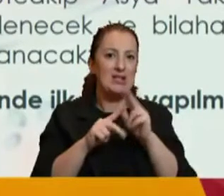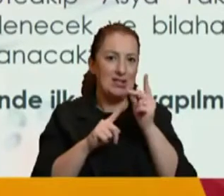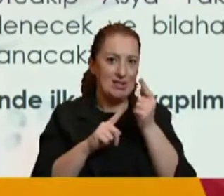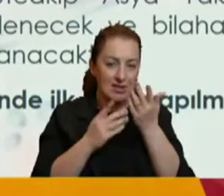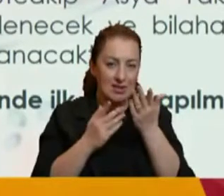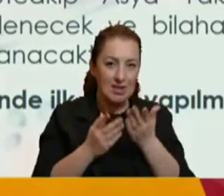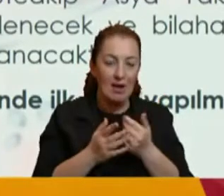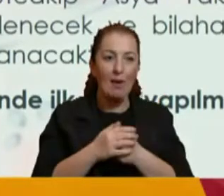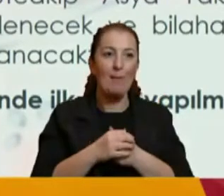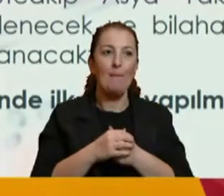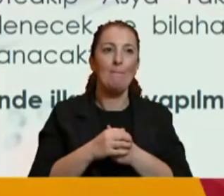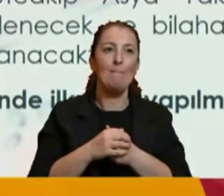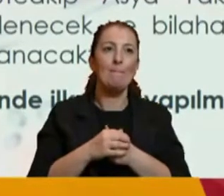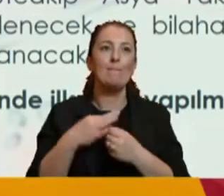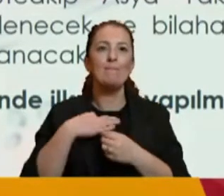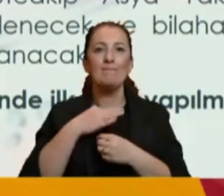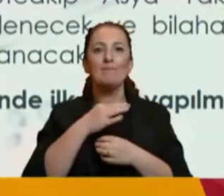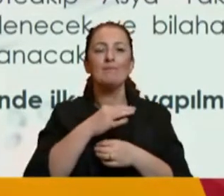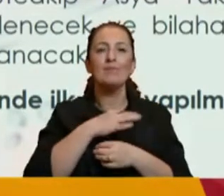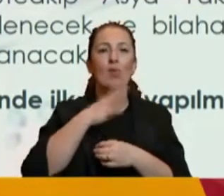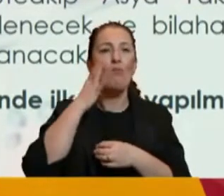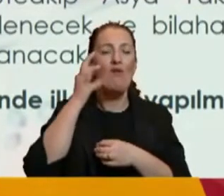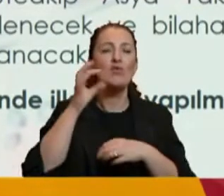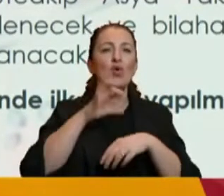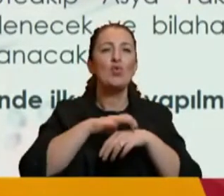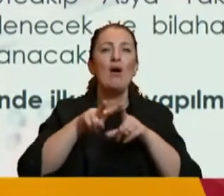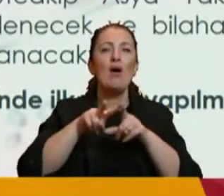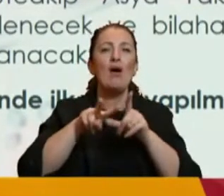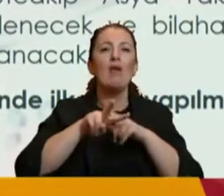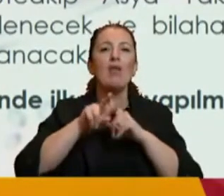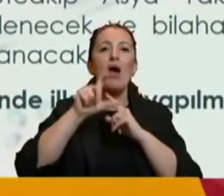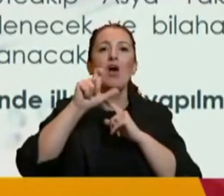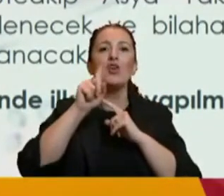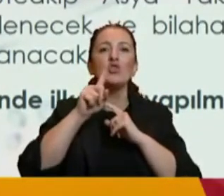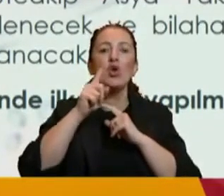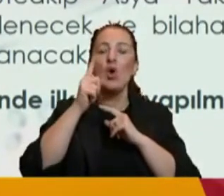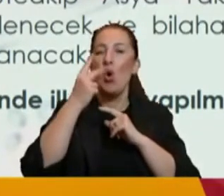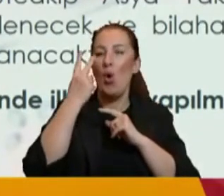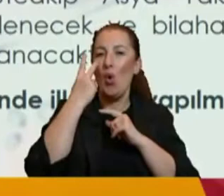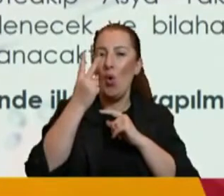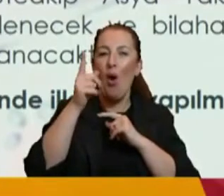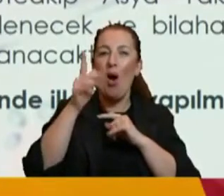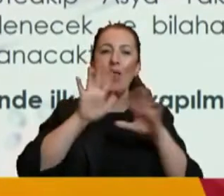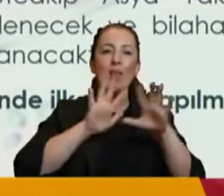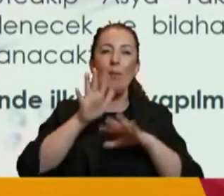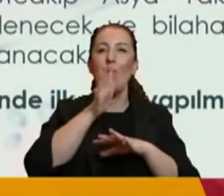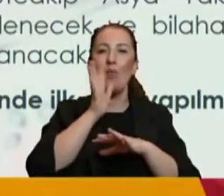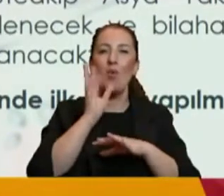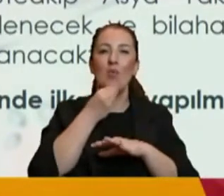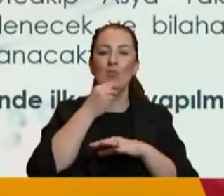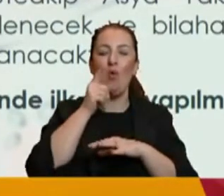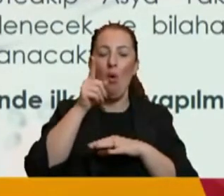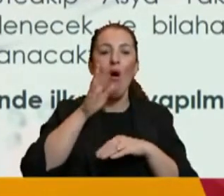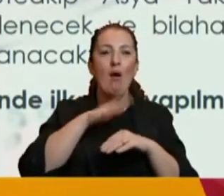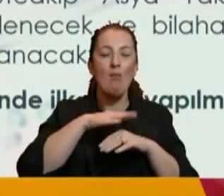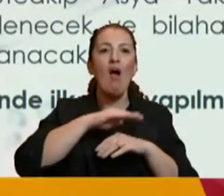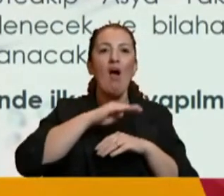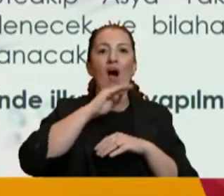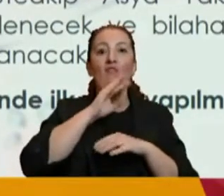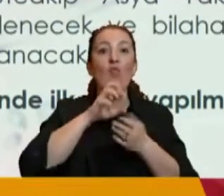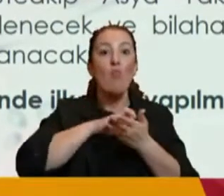iskideki desen Profesör Doktor Naci görür tarafından yapılan bir çalışma Avrupa bölgesindeki atık su